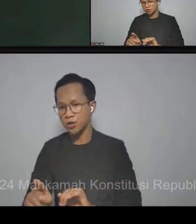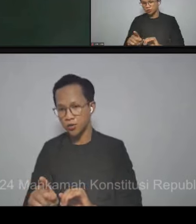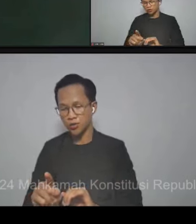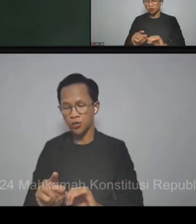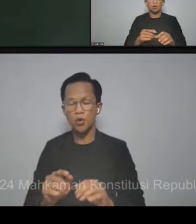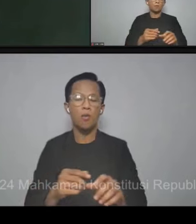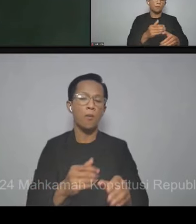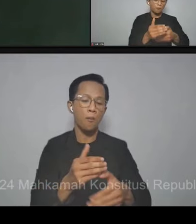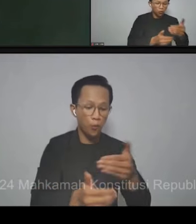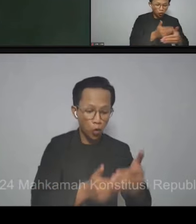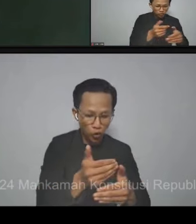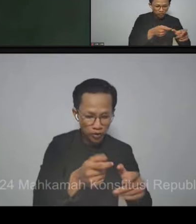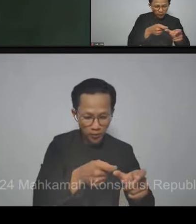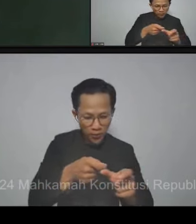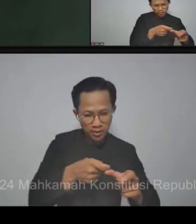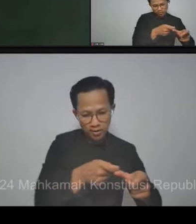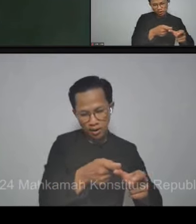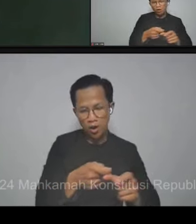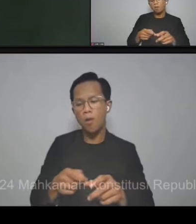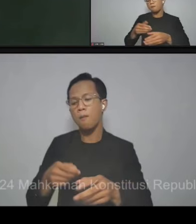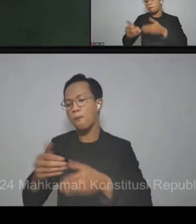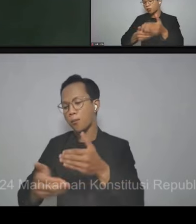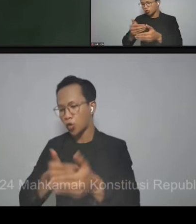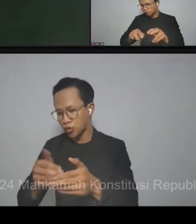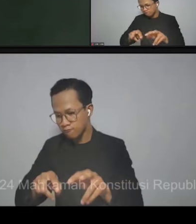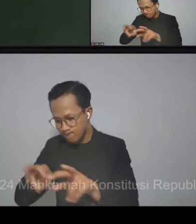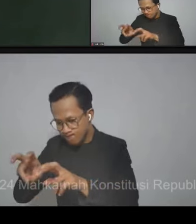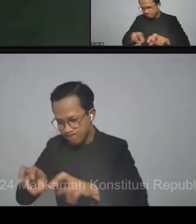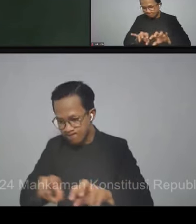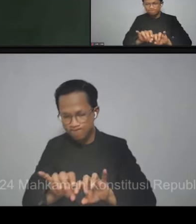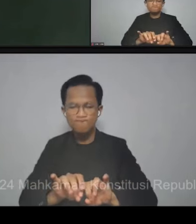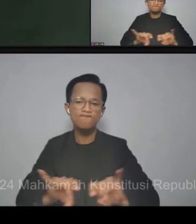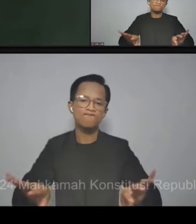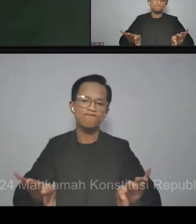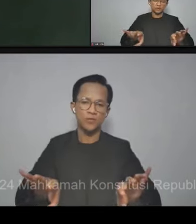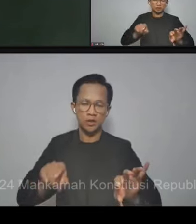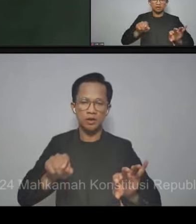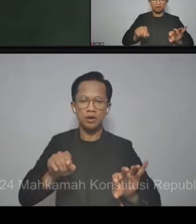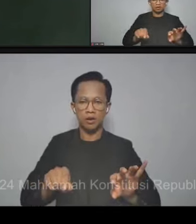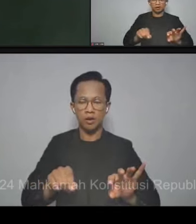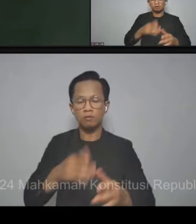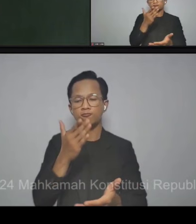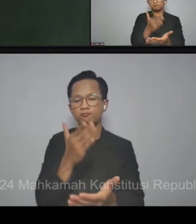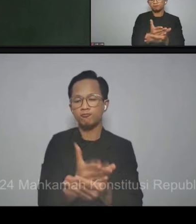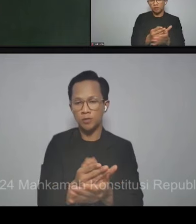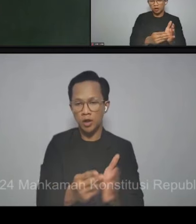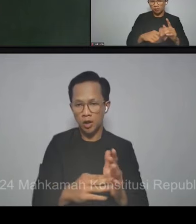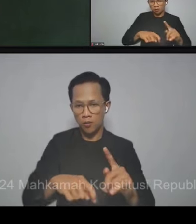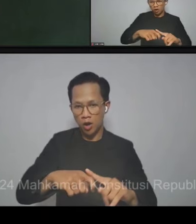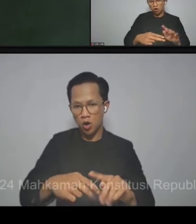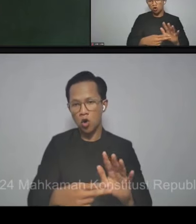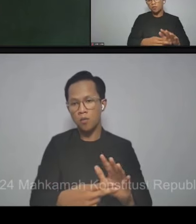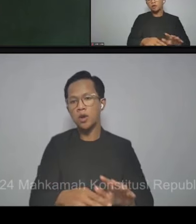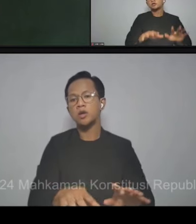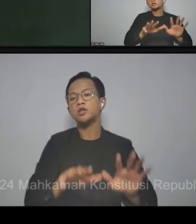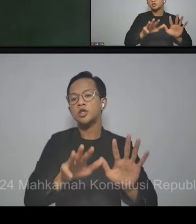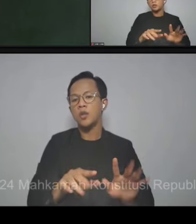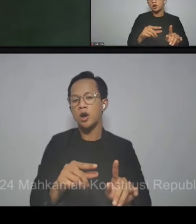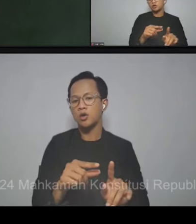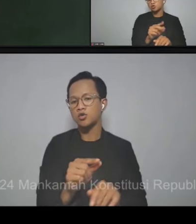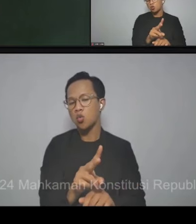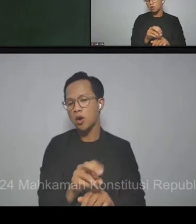Penyelidikan dan penyidikan sebagaimana hal tersebut telah dipertimbangkan dalam putusan Mahkamah nomor 9 tahun 2019 yang